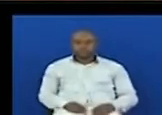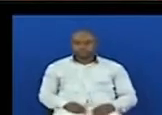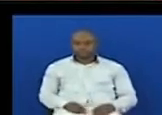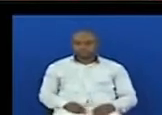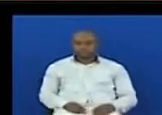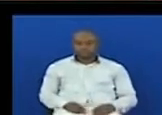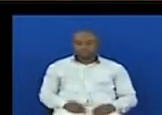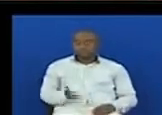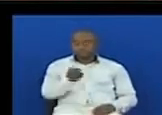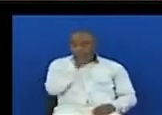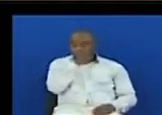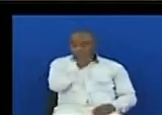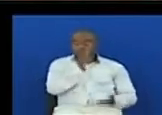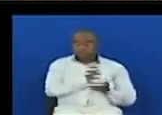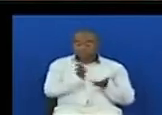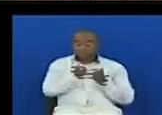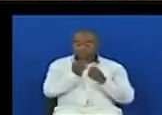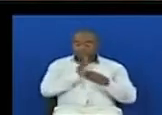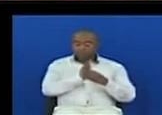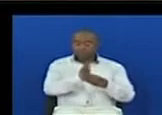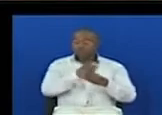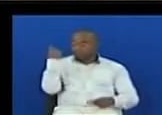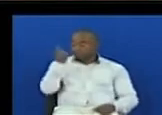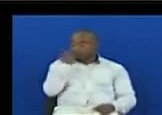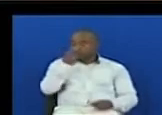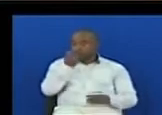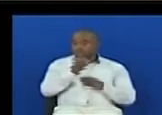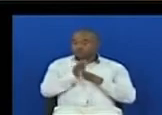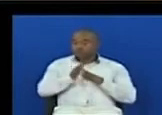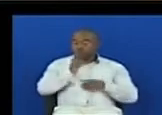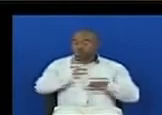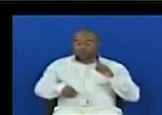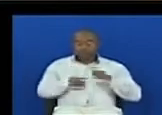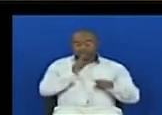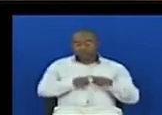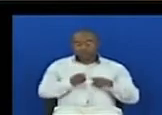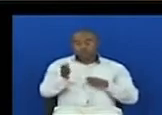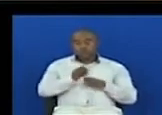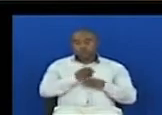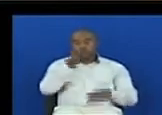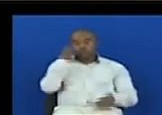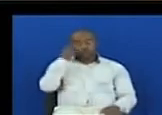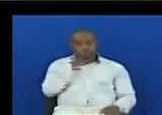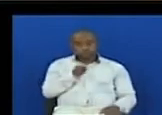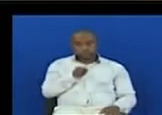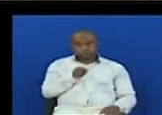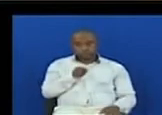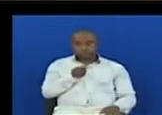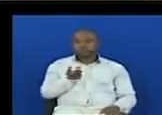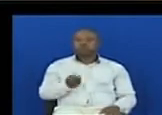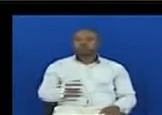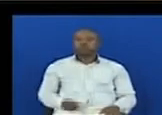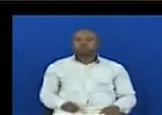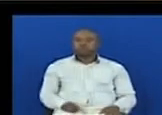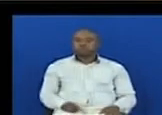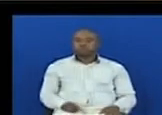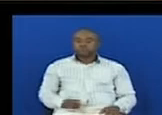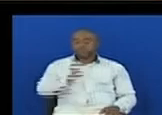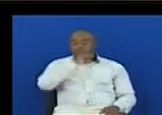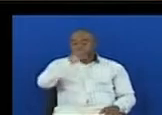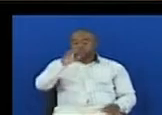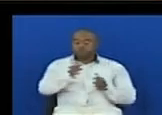kwa namna alivyoongoza taifa katika mapambano dhidi ya janga la ugonjwa wa corona